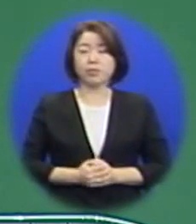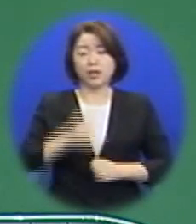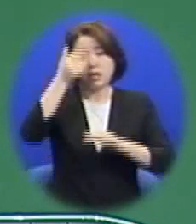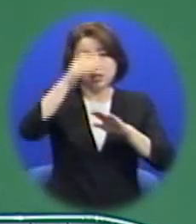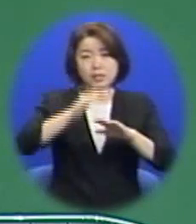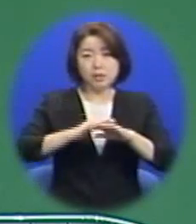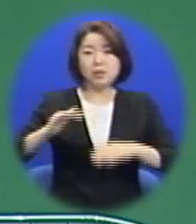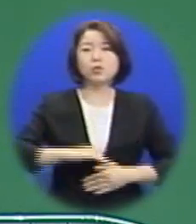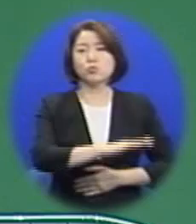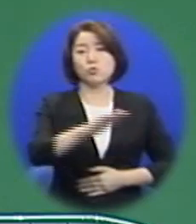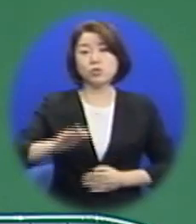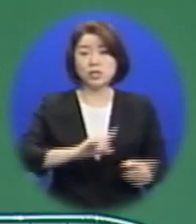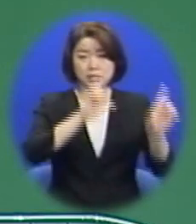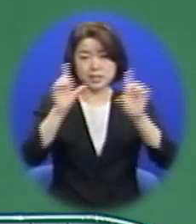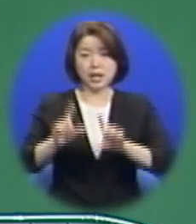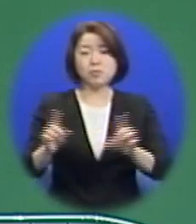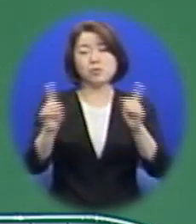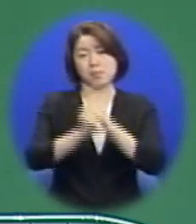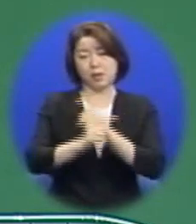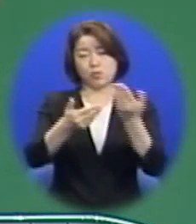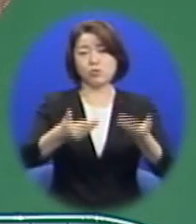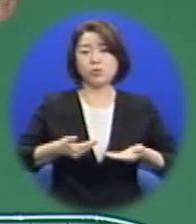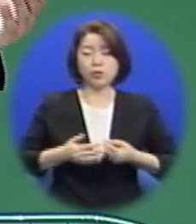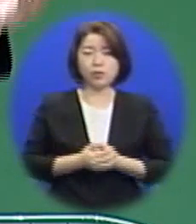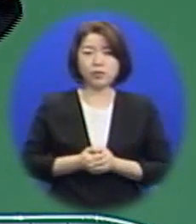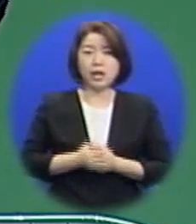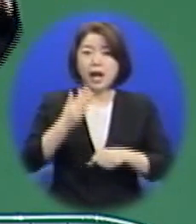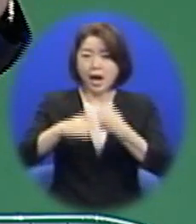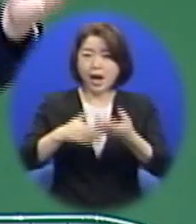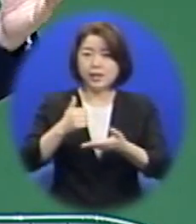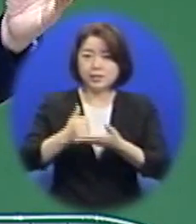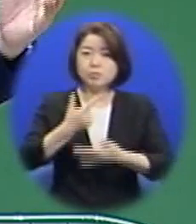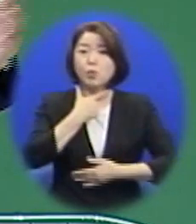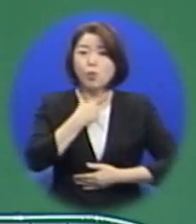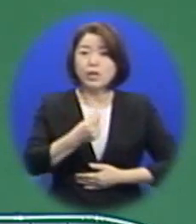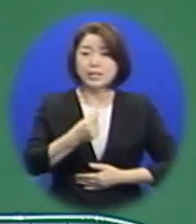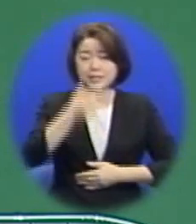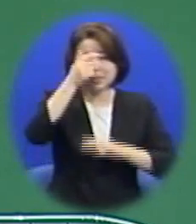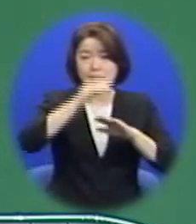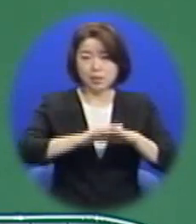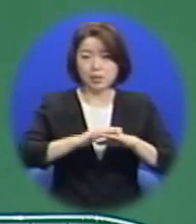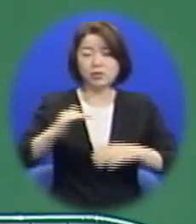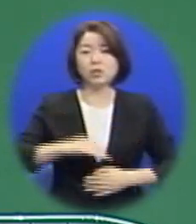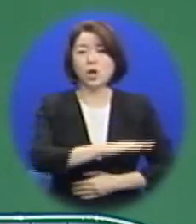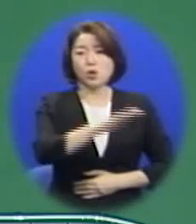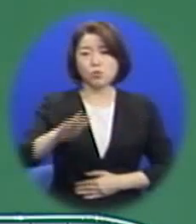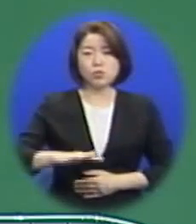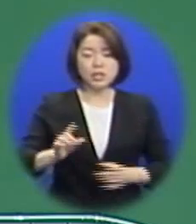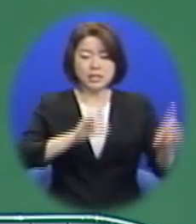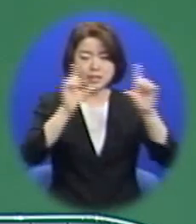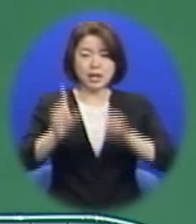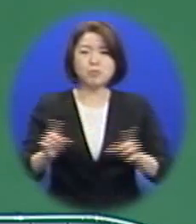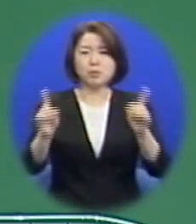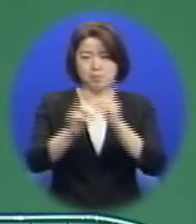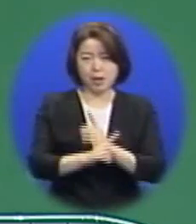예배는 우리의 삶을 변화시킵니다. 하나님께서 원하시는 예배는 우리의 삶을 바꾸시는